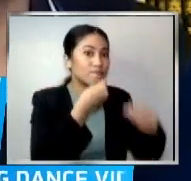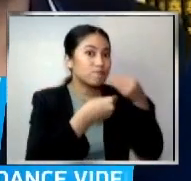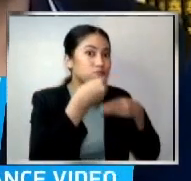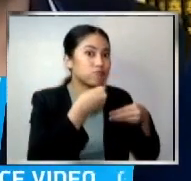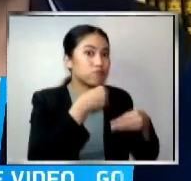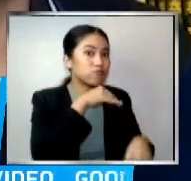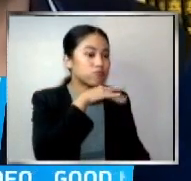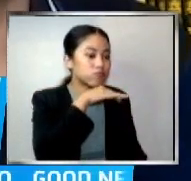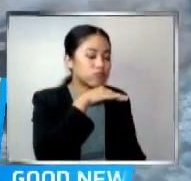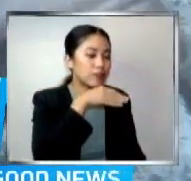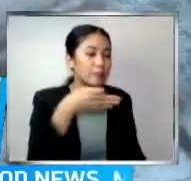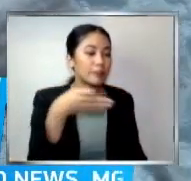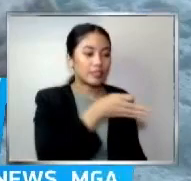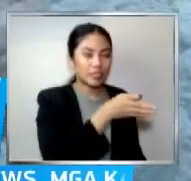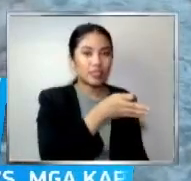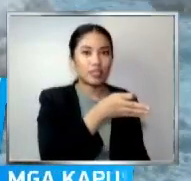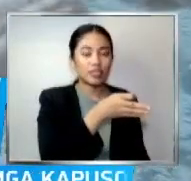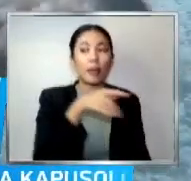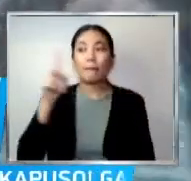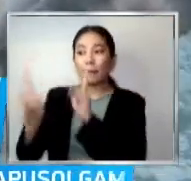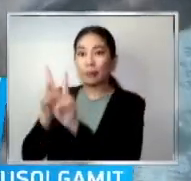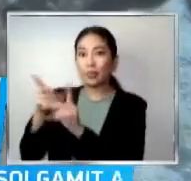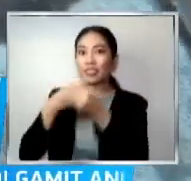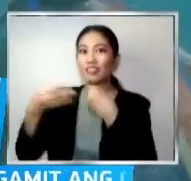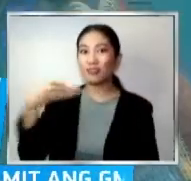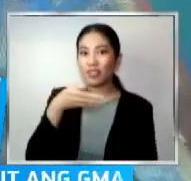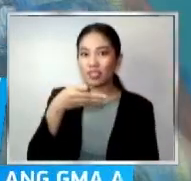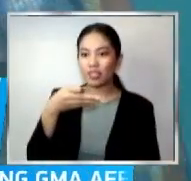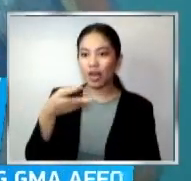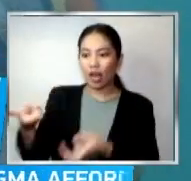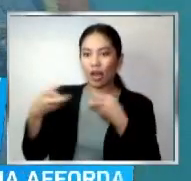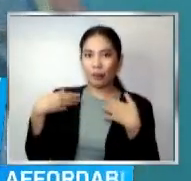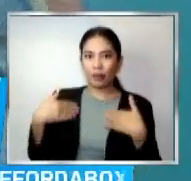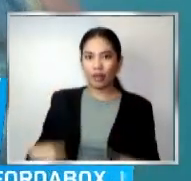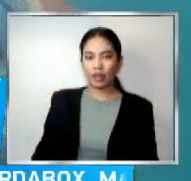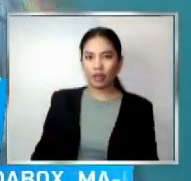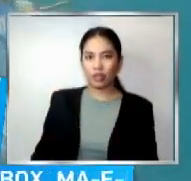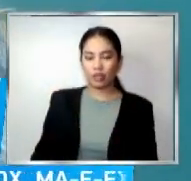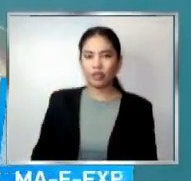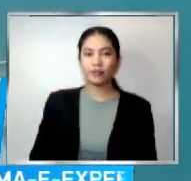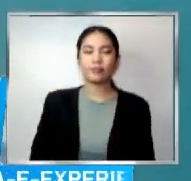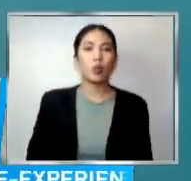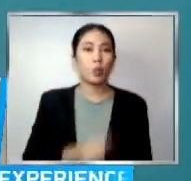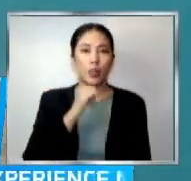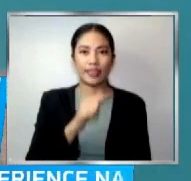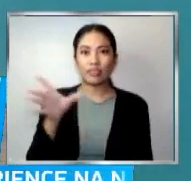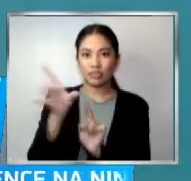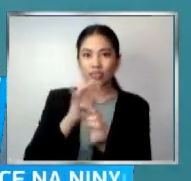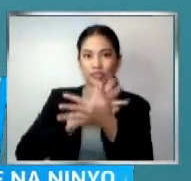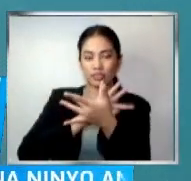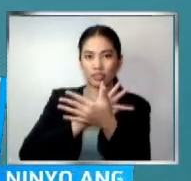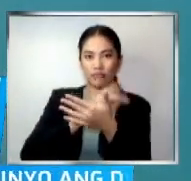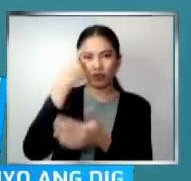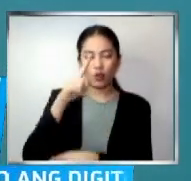up in our bodies. Bagamat malayo namang mahawa ng COVID-19 mula sa mga gamit na face mask na nababad na sa tubig alat, ibang